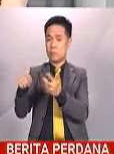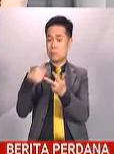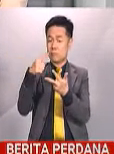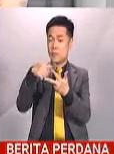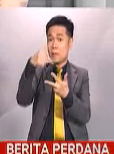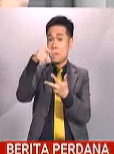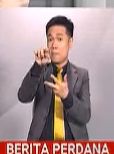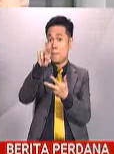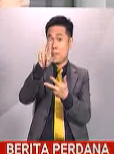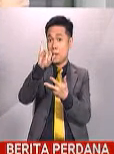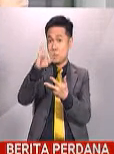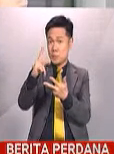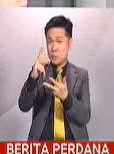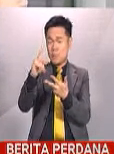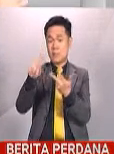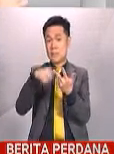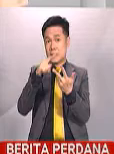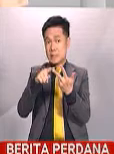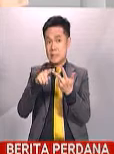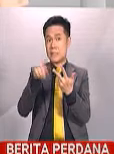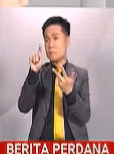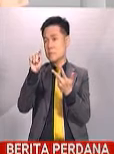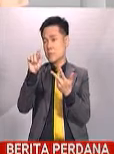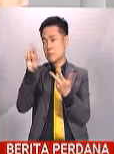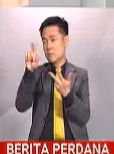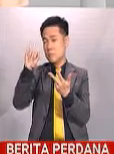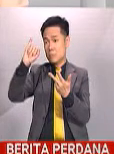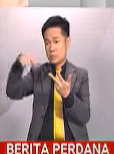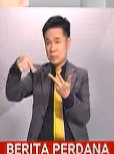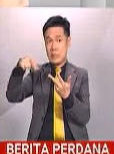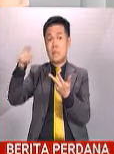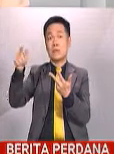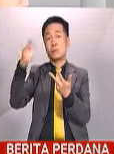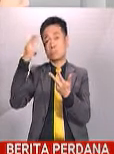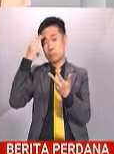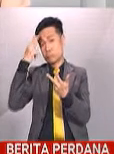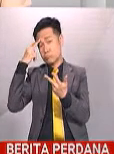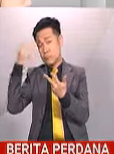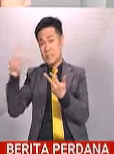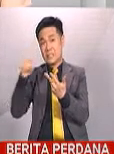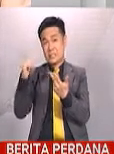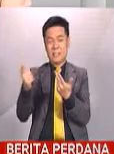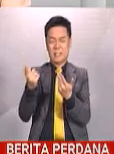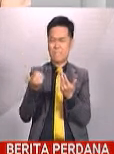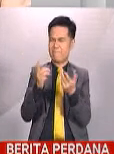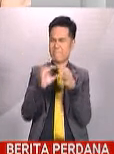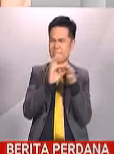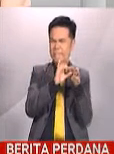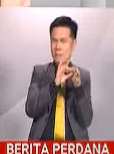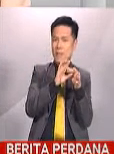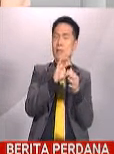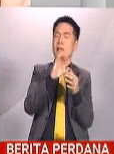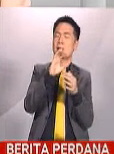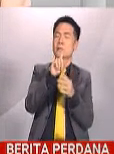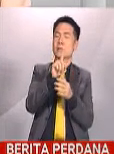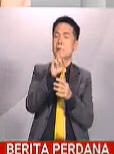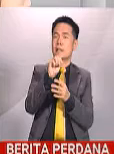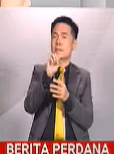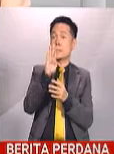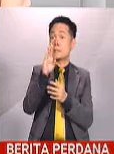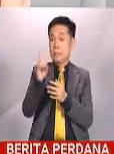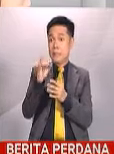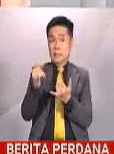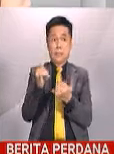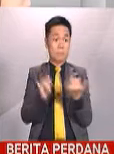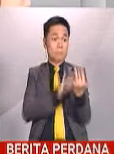Andrew Mark Mahoney dan Tariq Issam Ahmad Obaid berhubung skandal 1MDB. SPRM juga telah menghubungi Interpol